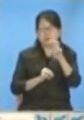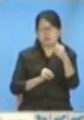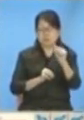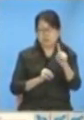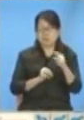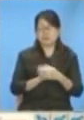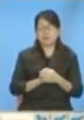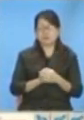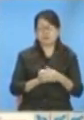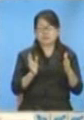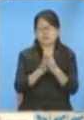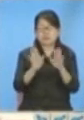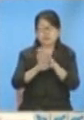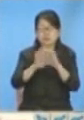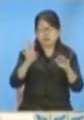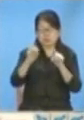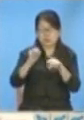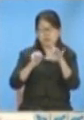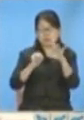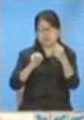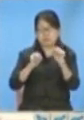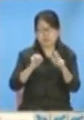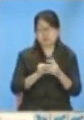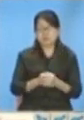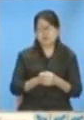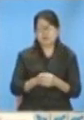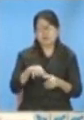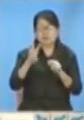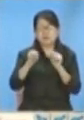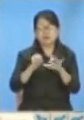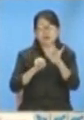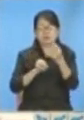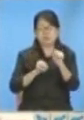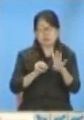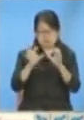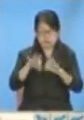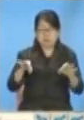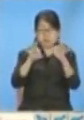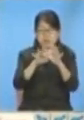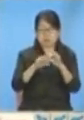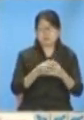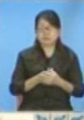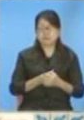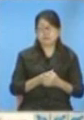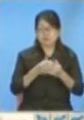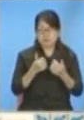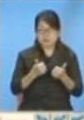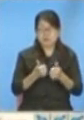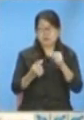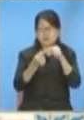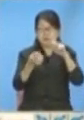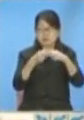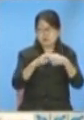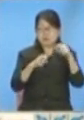211และยกเลิกมาตรา113และมาตรา114อันนี้เป็นสำคัญครับท่านประธานครับในกรณีดังกล่าว